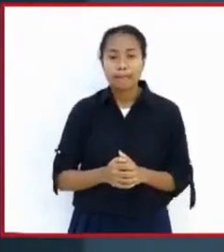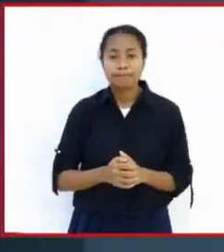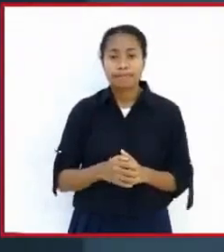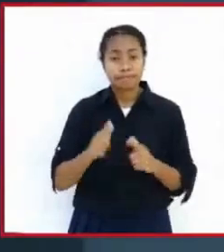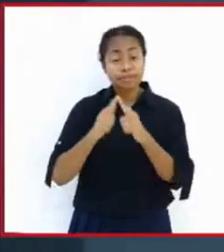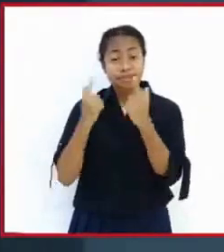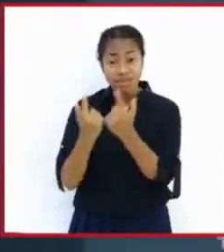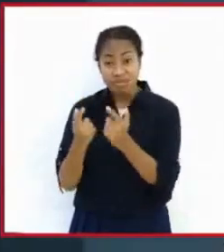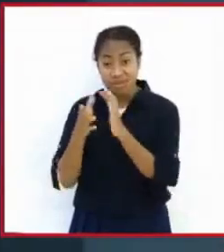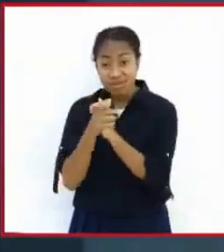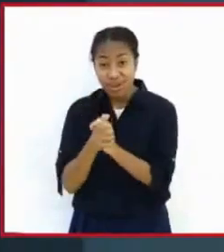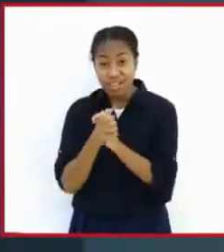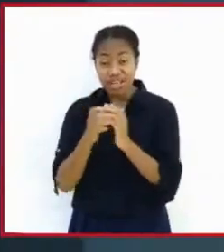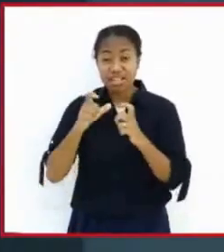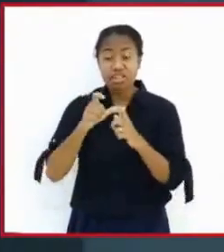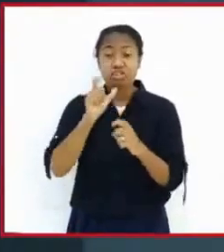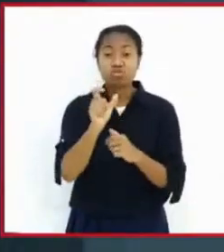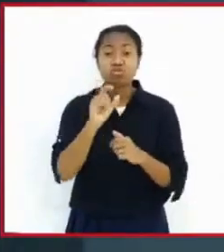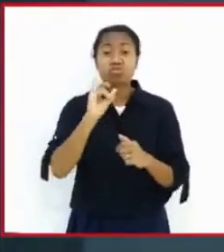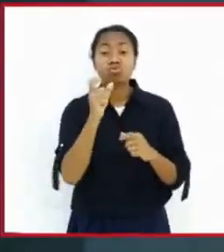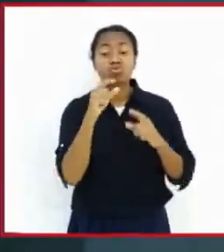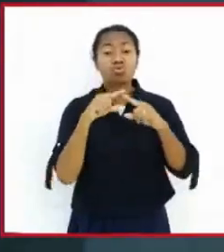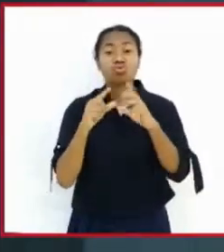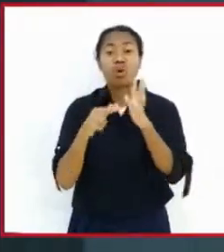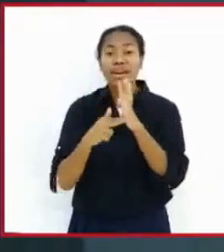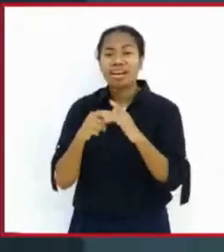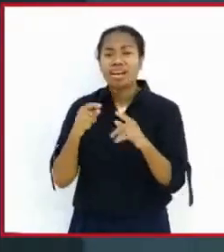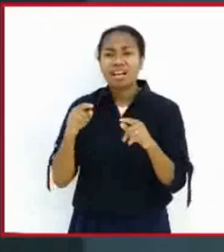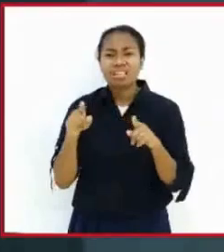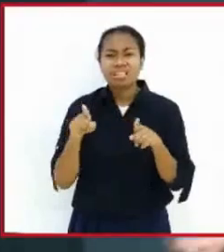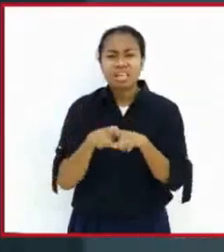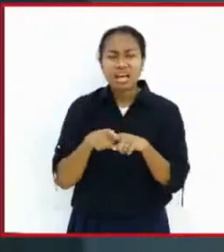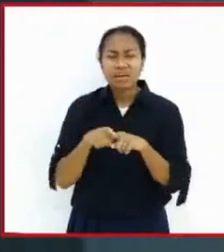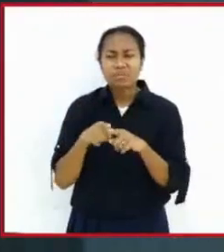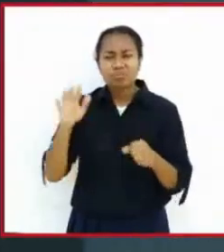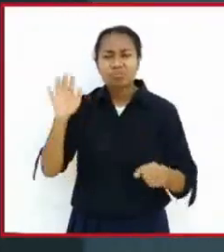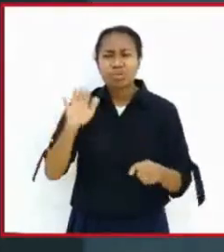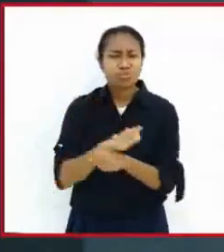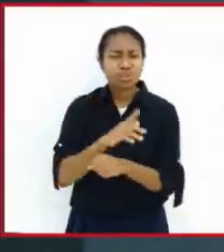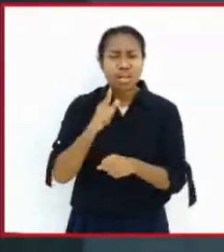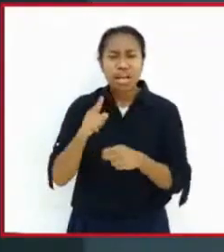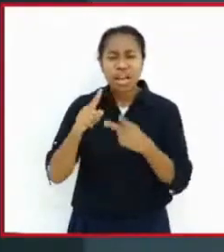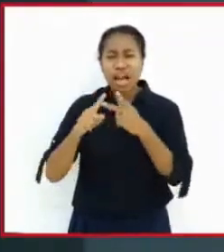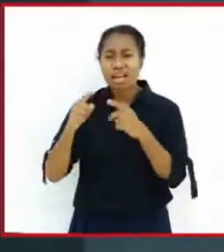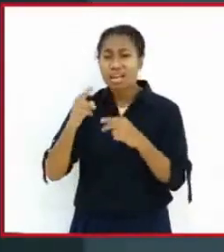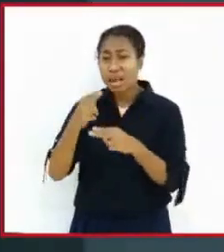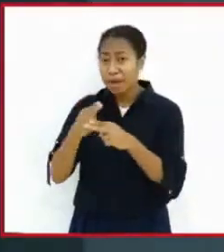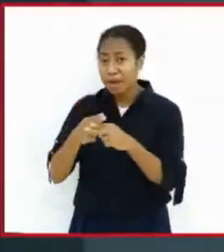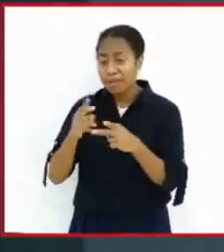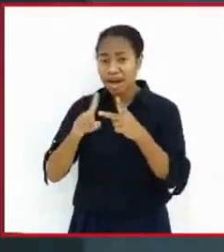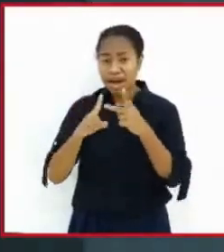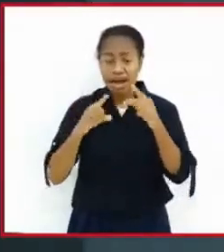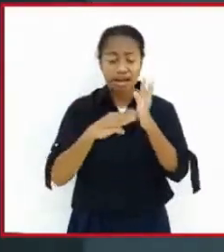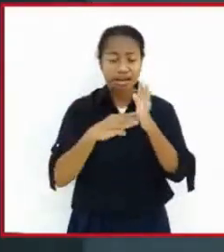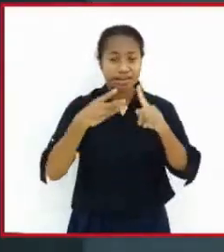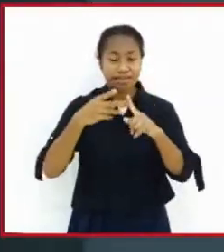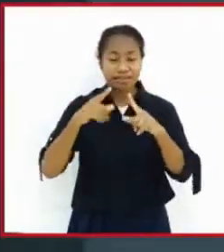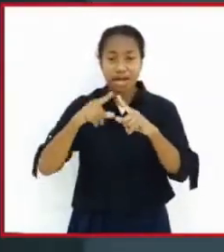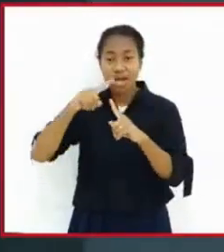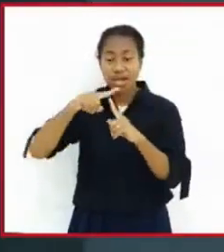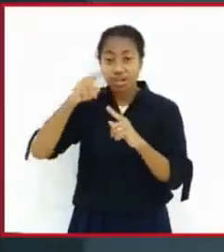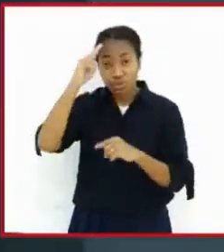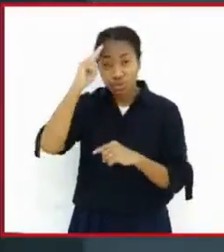buku-buku doa dari tujuan juga dipenuhi dengan nama hamba-hamba Tuhan yang berkotbah yang beritakan Injil